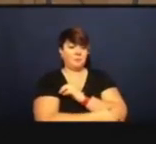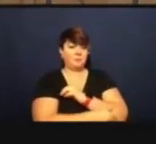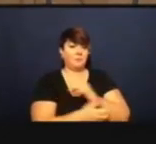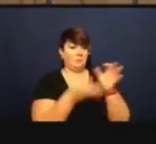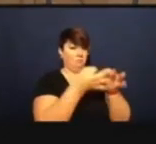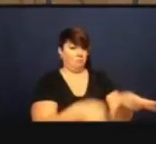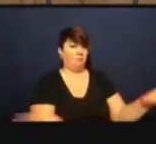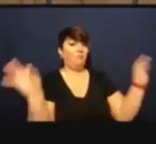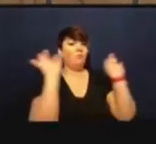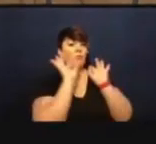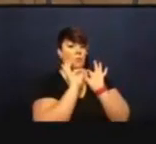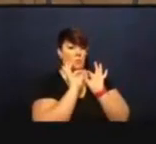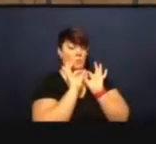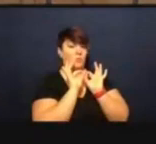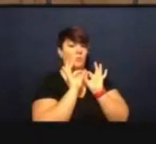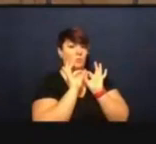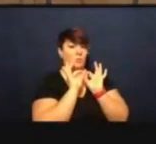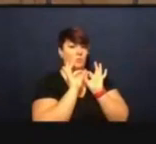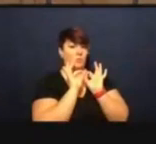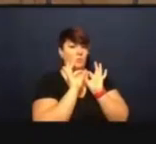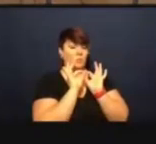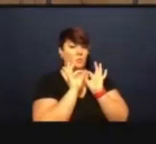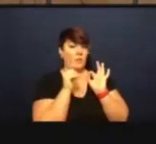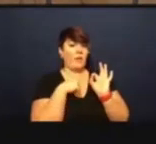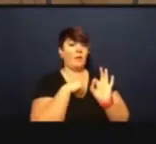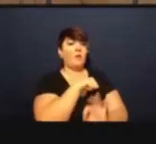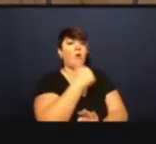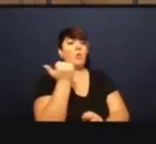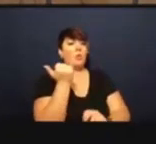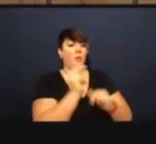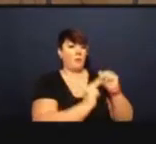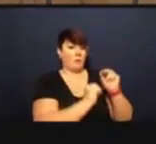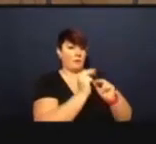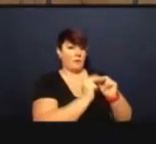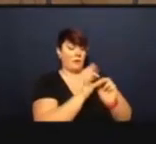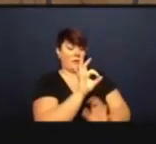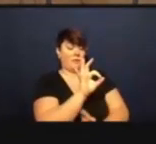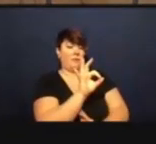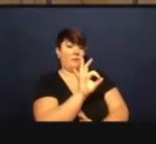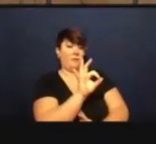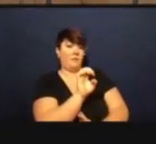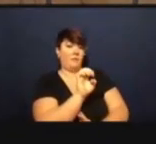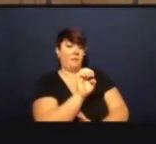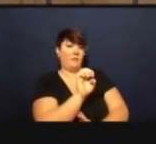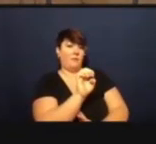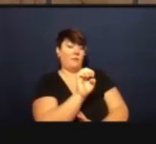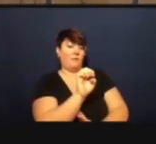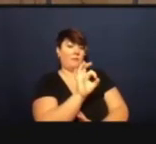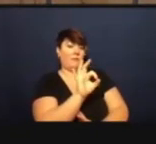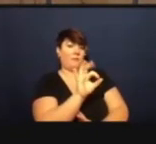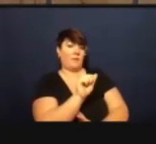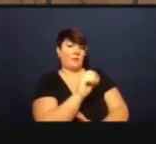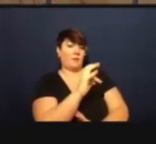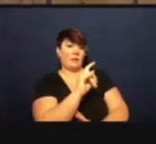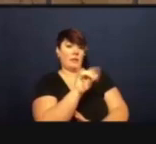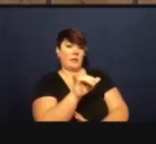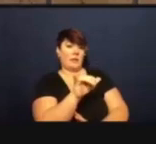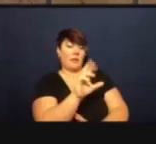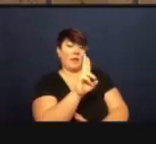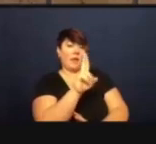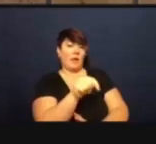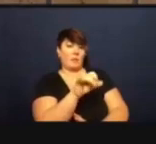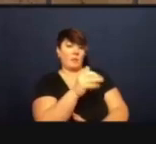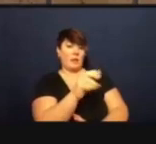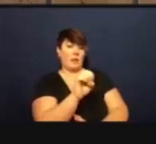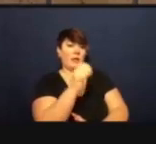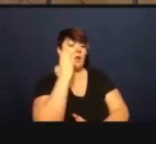asante sana. Ninaona kuwa ni muhimu kuwaletea maelezo ya ziada kuhusu majengo